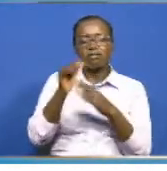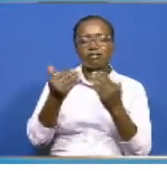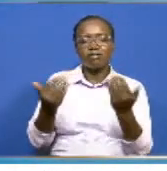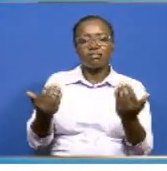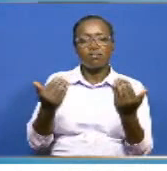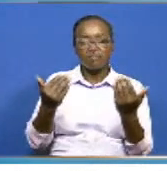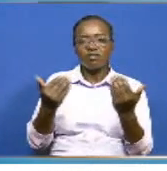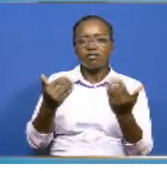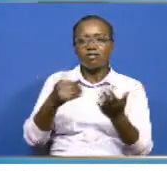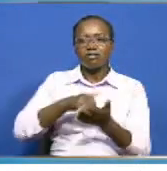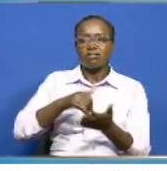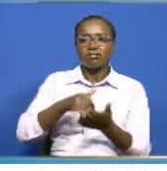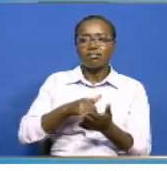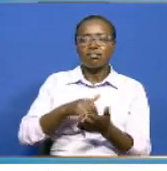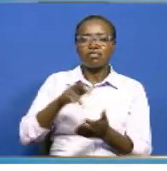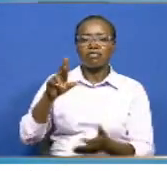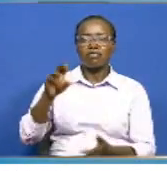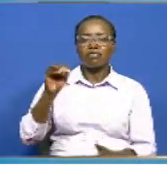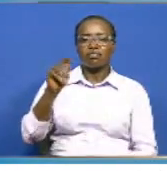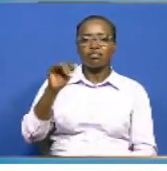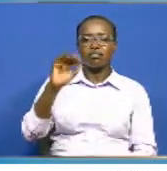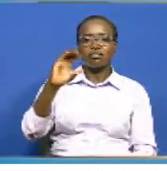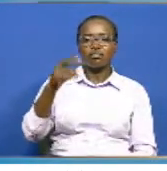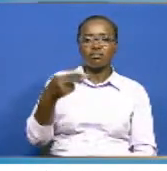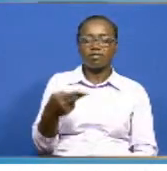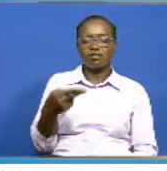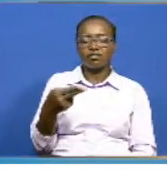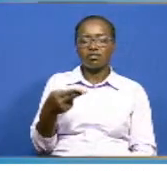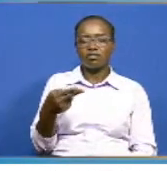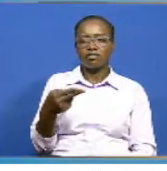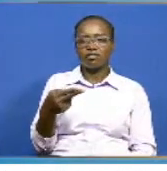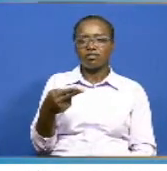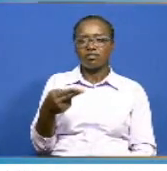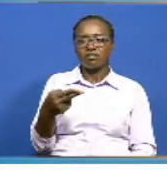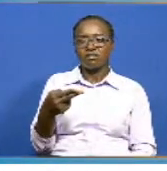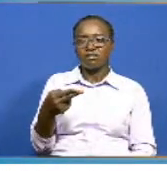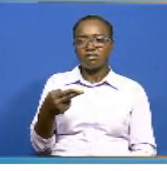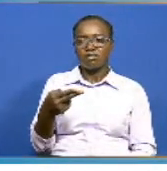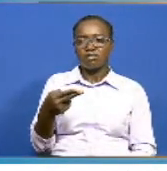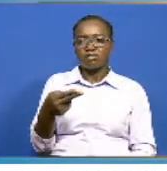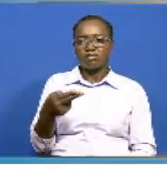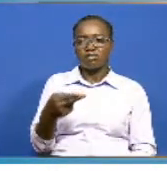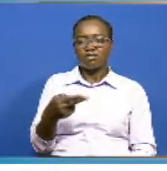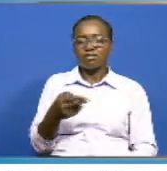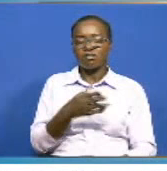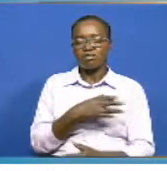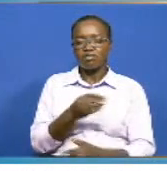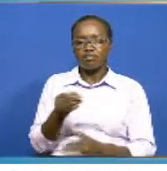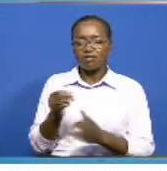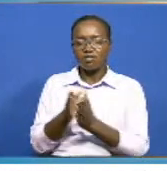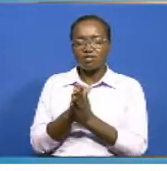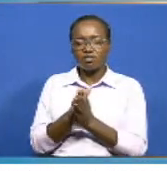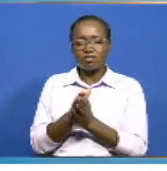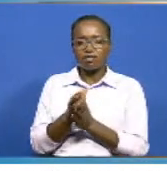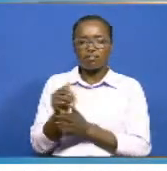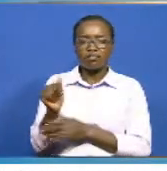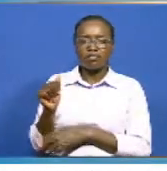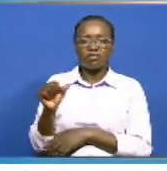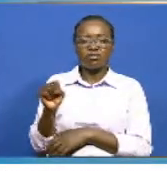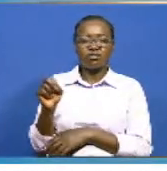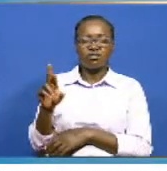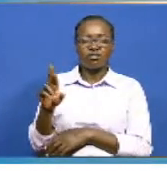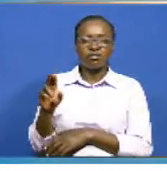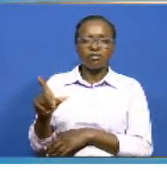akiwemo Hillary Rotich anayetazama kutoka Bomet kupitia kwenye mtandao wetu wa Facebook, na vile vile Asel Russell anatazama